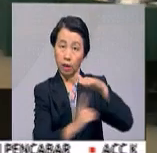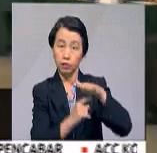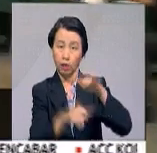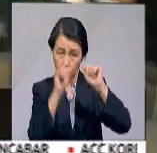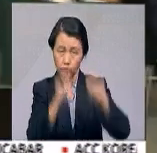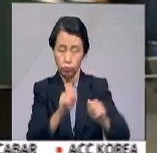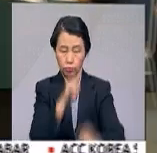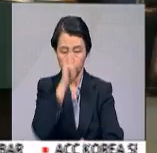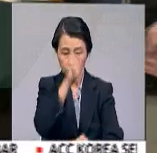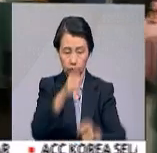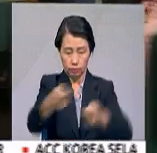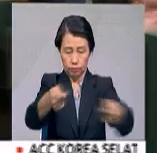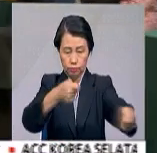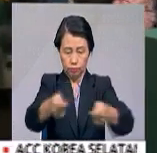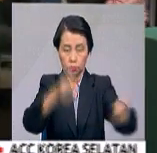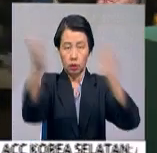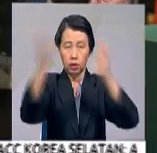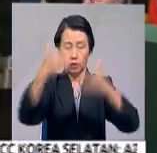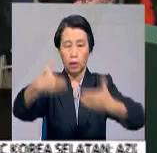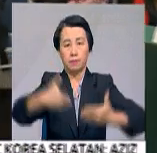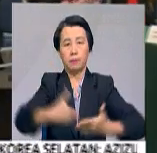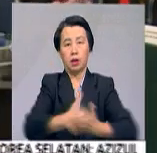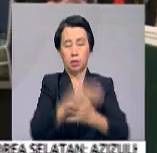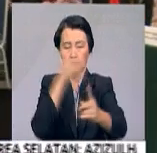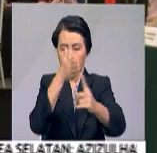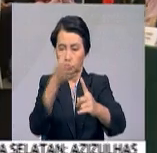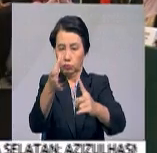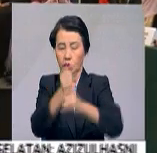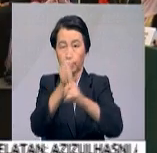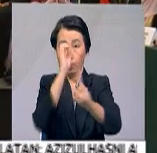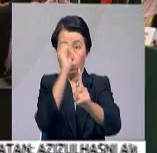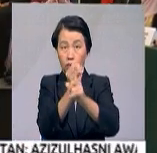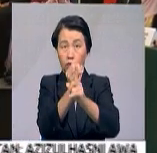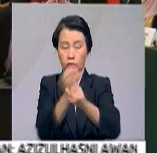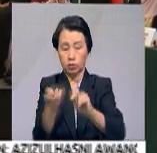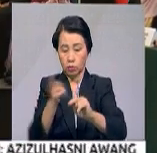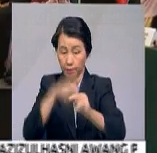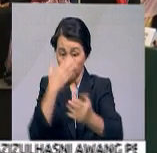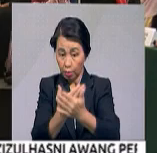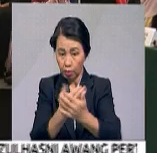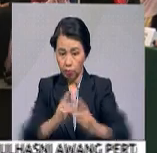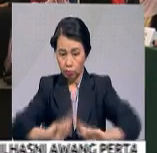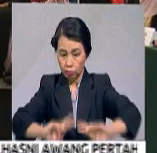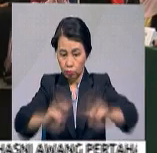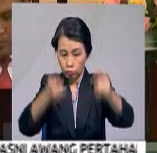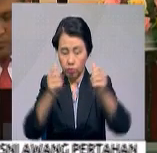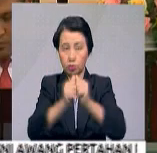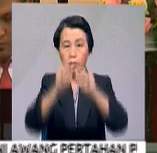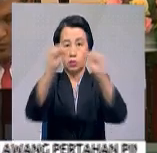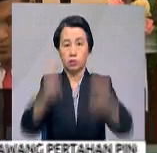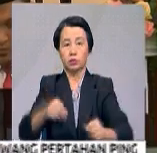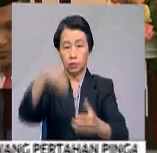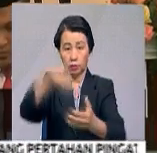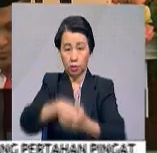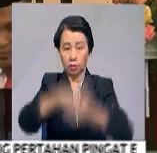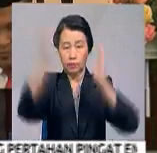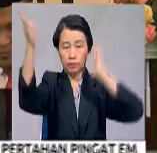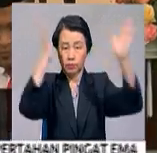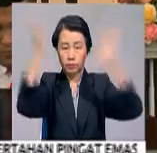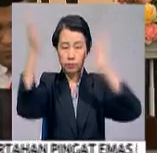mampu memastikan pentadbiran Malaysia Baharu mencapai objektif menambah baik dan memulihkan sistem dalam negara.